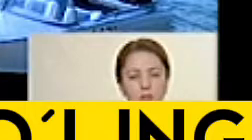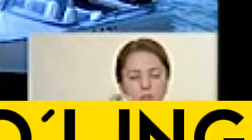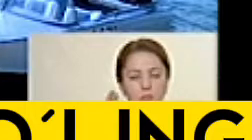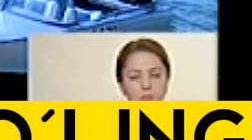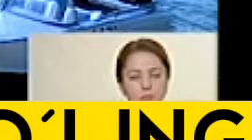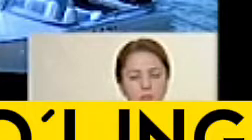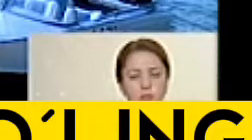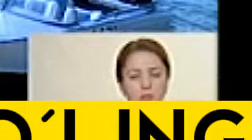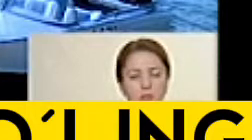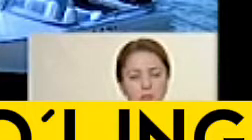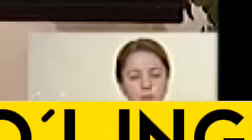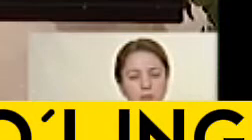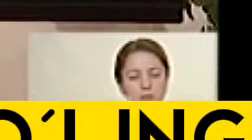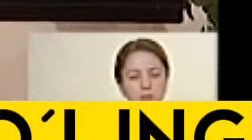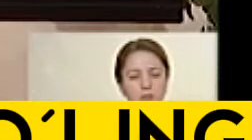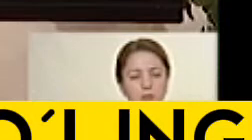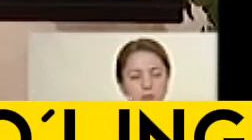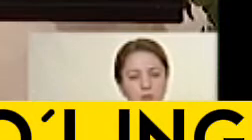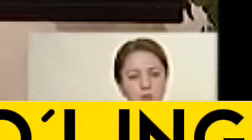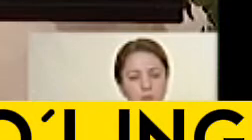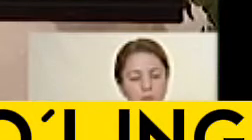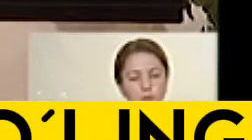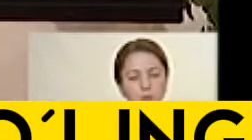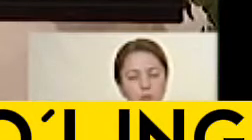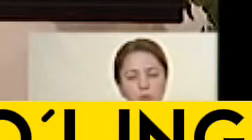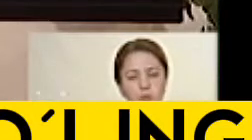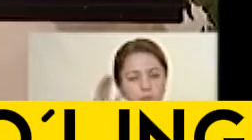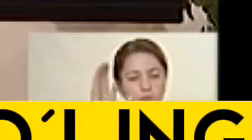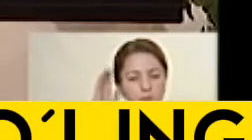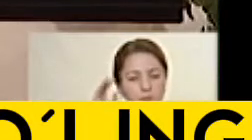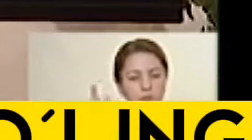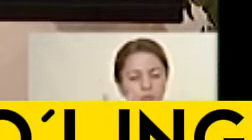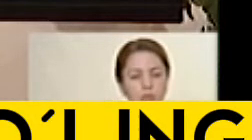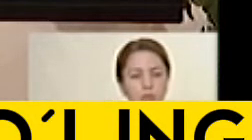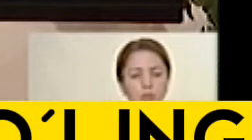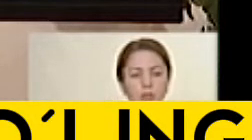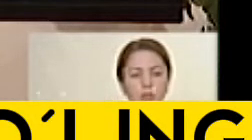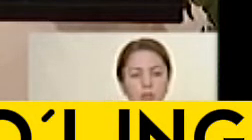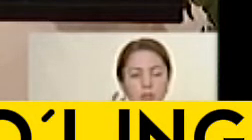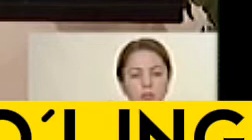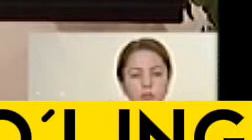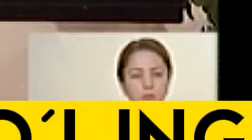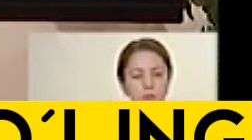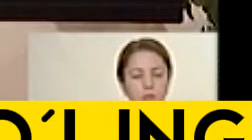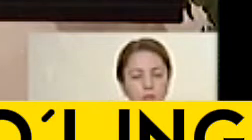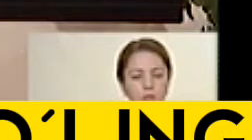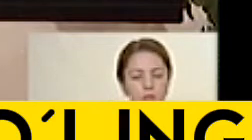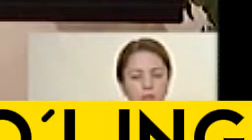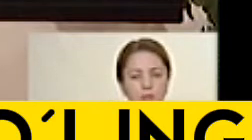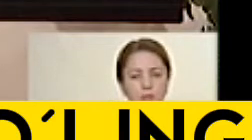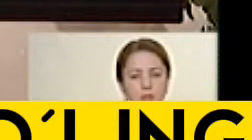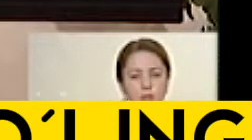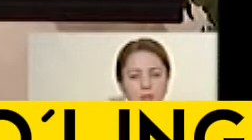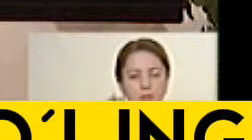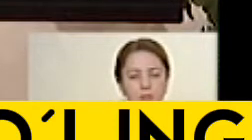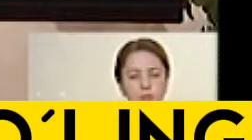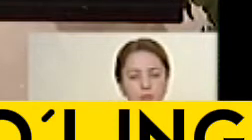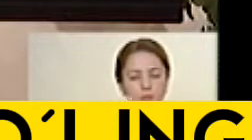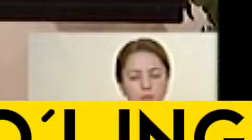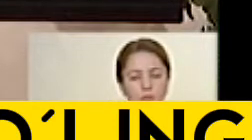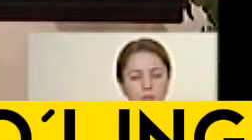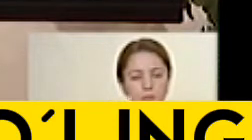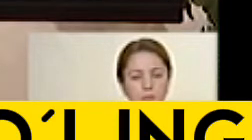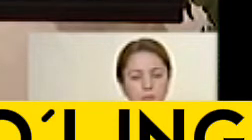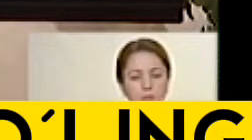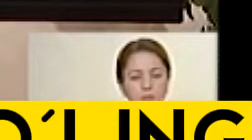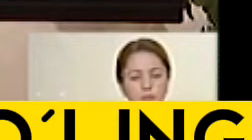shu O'zbekistonda uchraydigan transportning asosiy tarmoqlari hisoblanadi. Transport turlari xizmat ko'rsatish